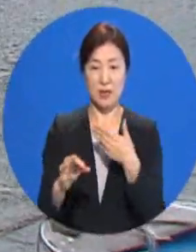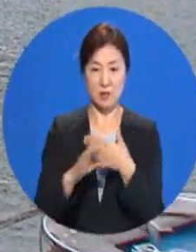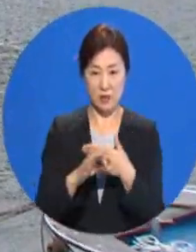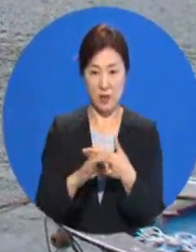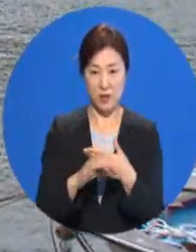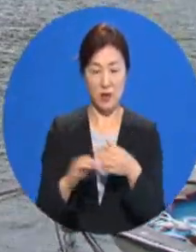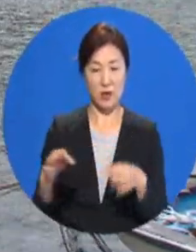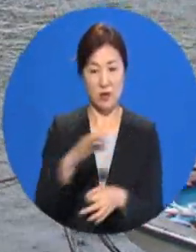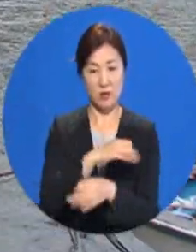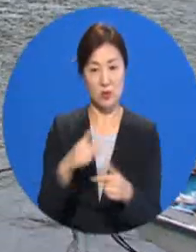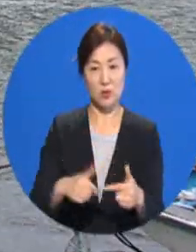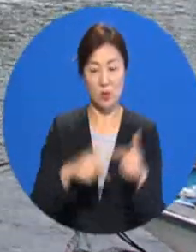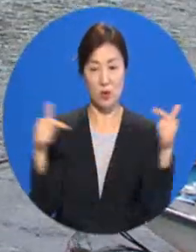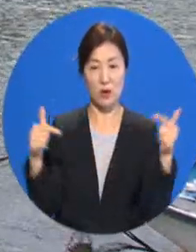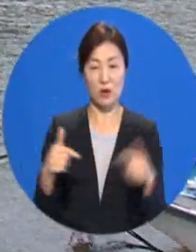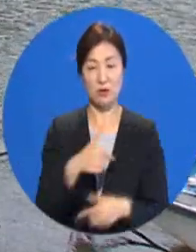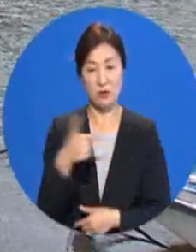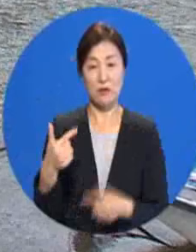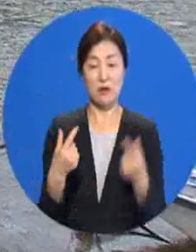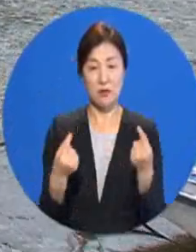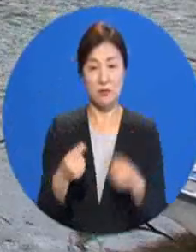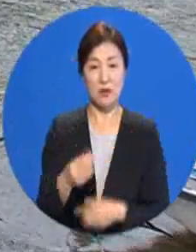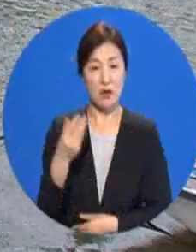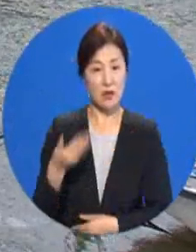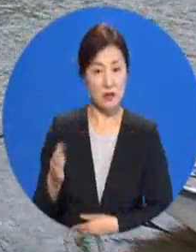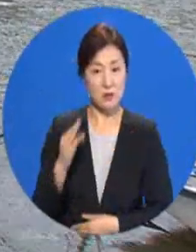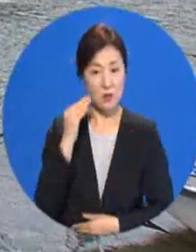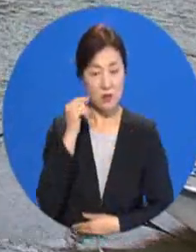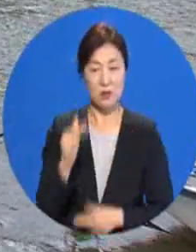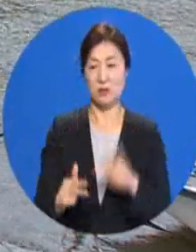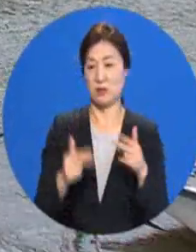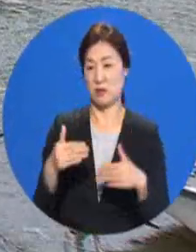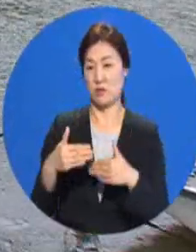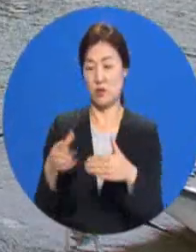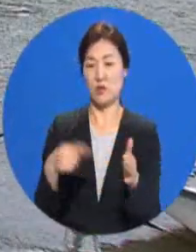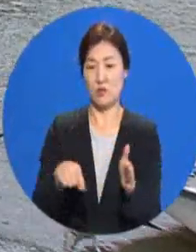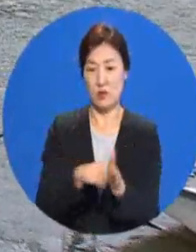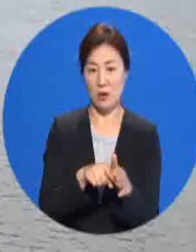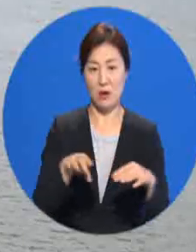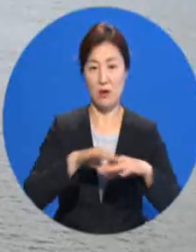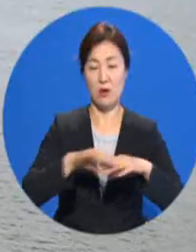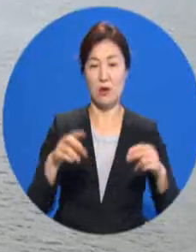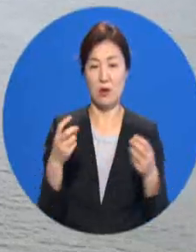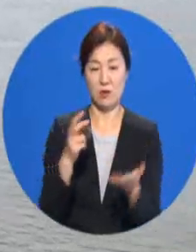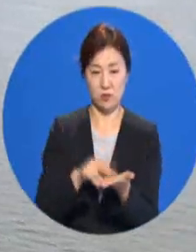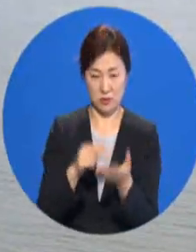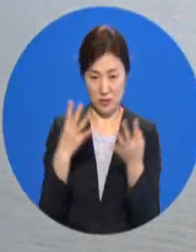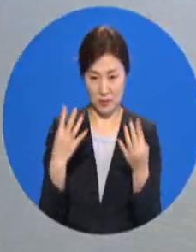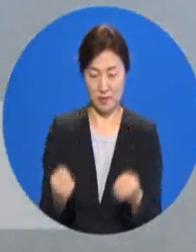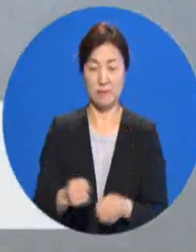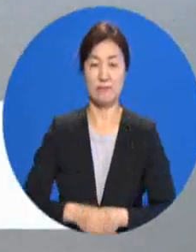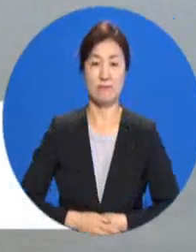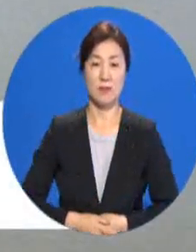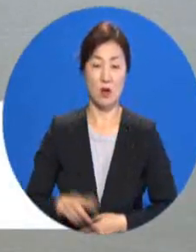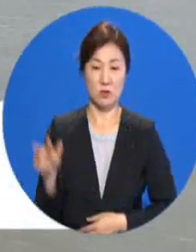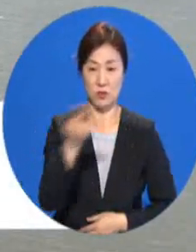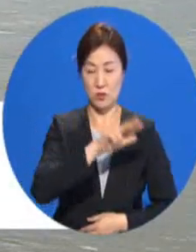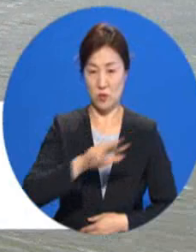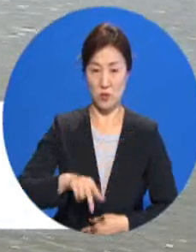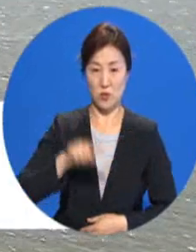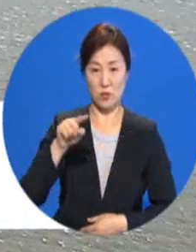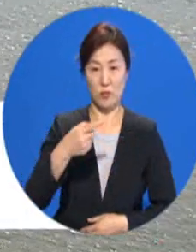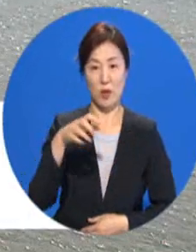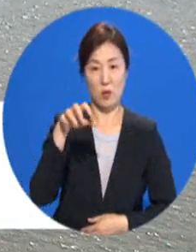기대되는데요. 하지만 원활한 사업 추진을 위해 해결 과제도 적지 않습니다. 우선 전국 100여 곳의 후보지